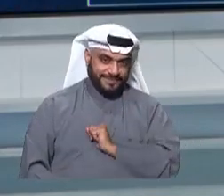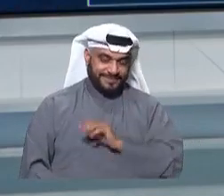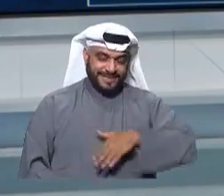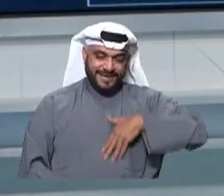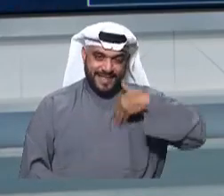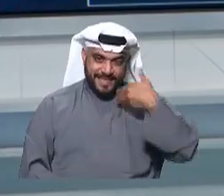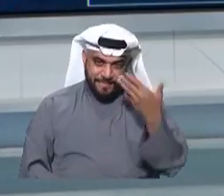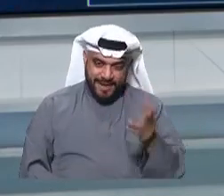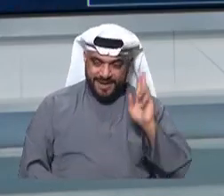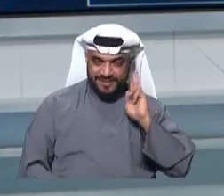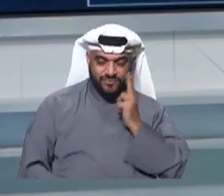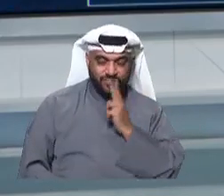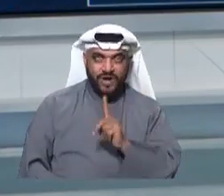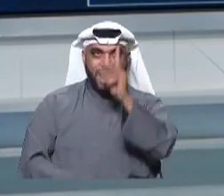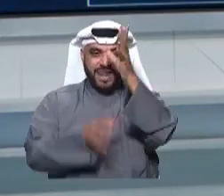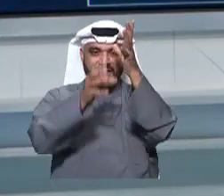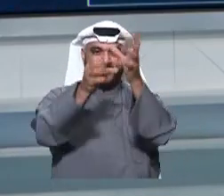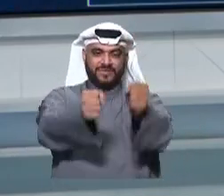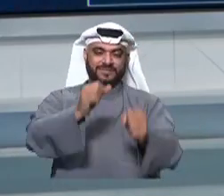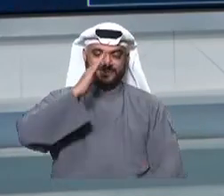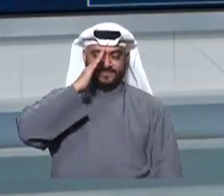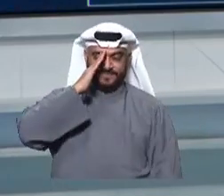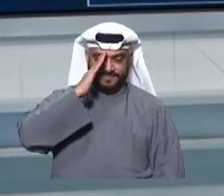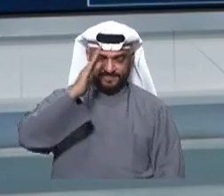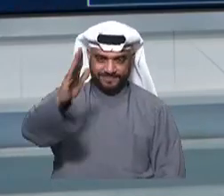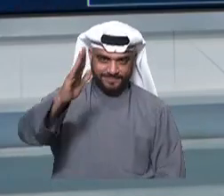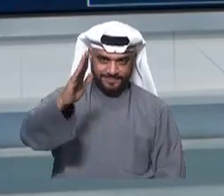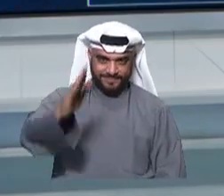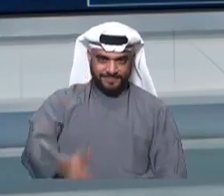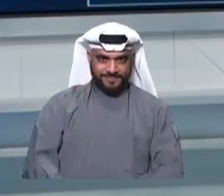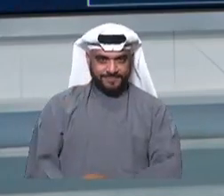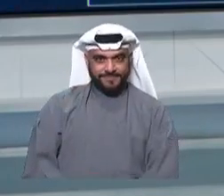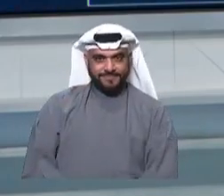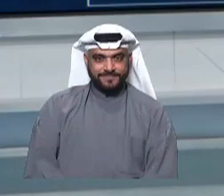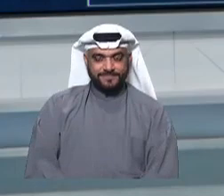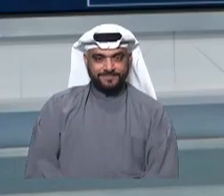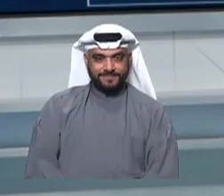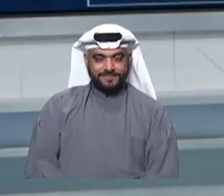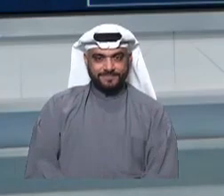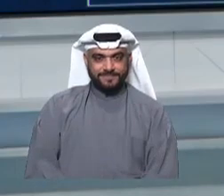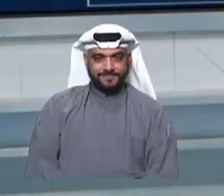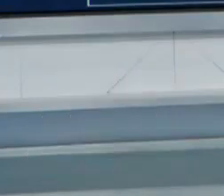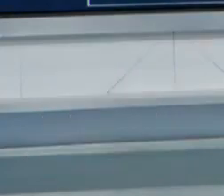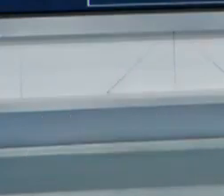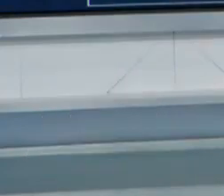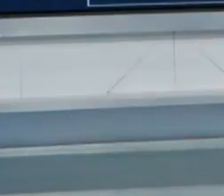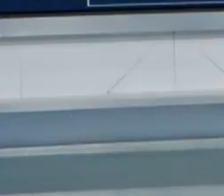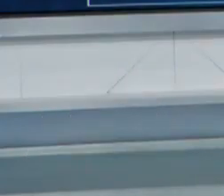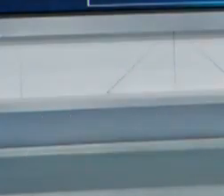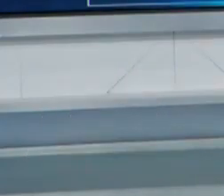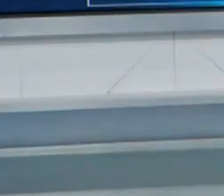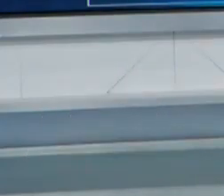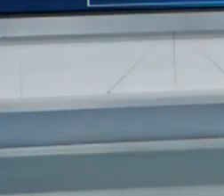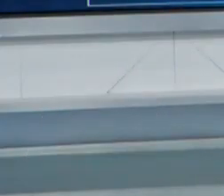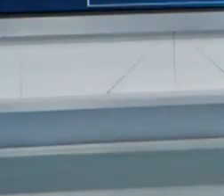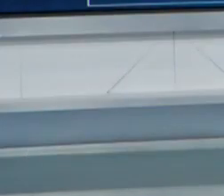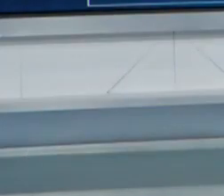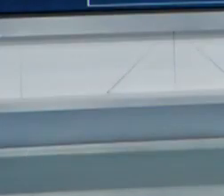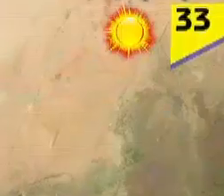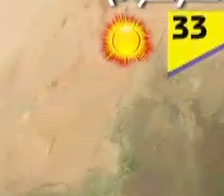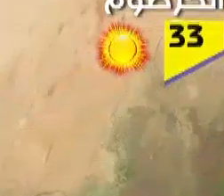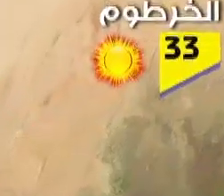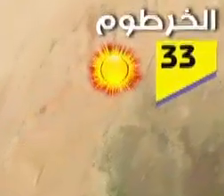تمنياتنا لكم بالسلامة دائما وأبدا. أما الآن أترككم مع هذه الجولة لدرجات الحرارة في بعض العواصم والمدن حول العالم.